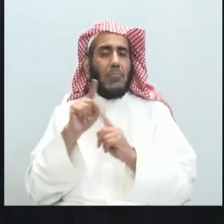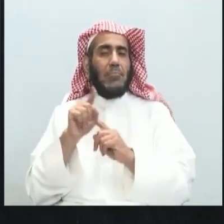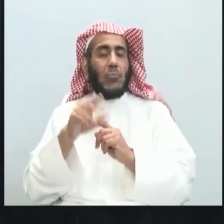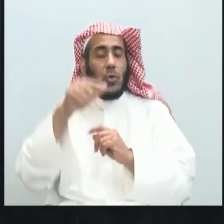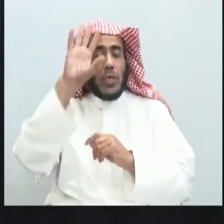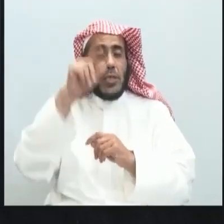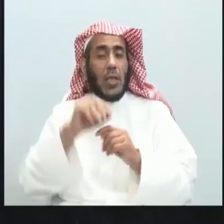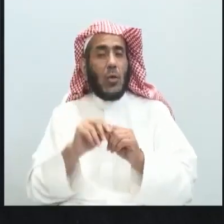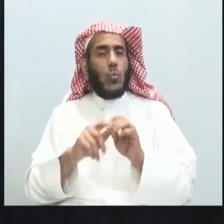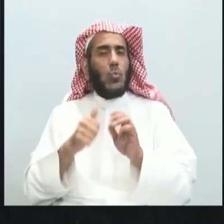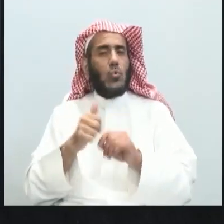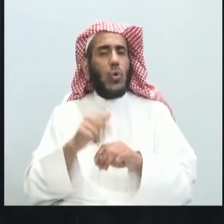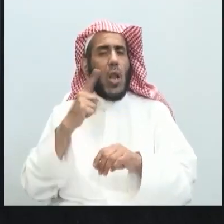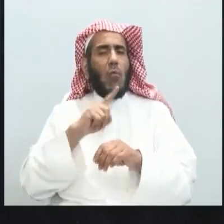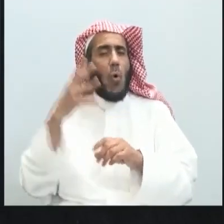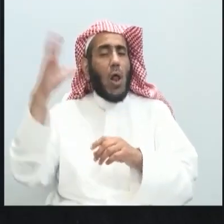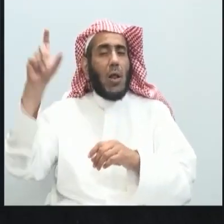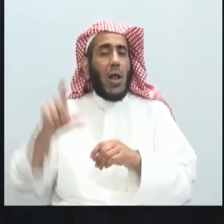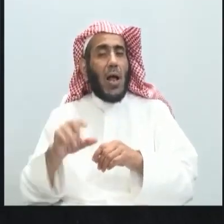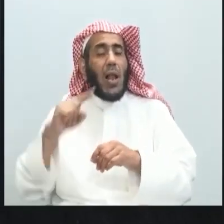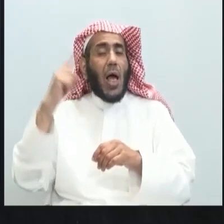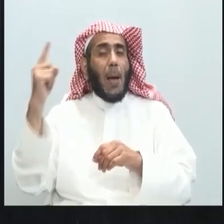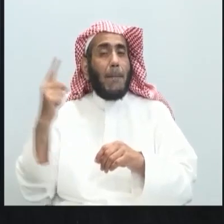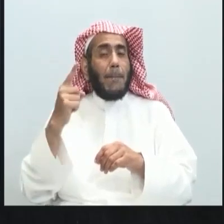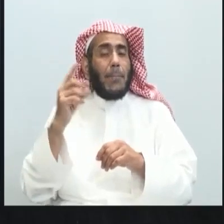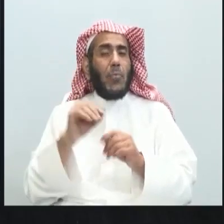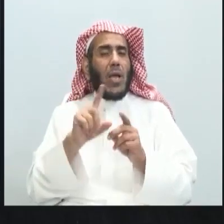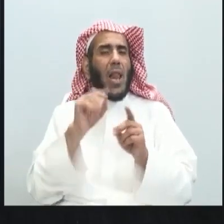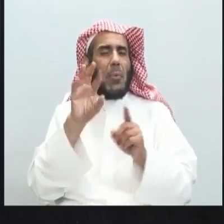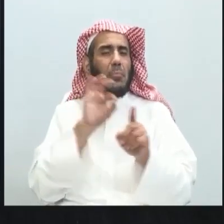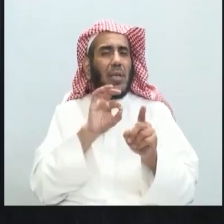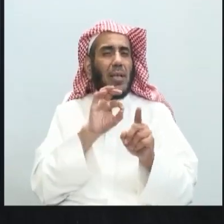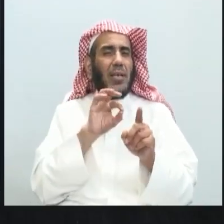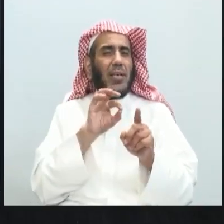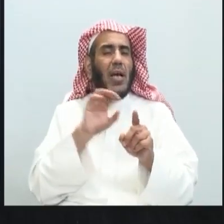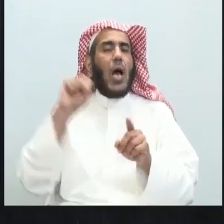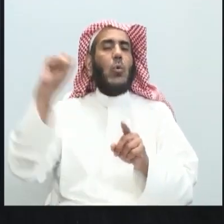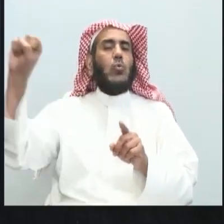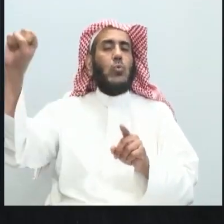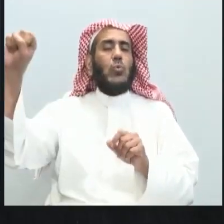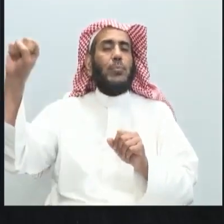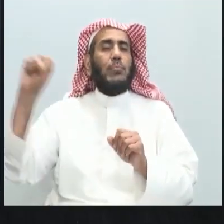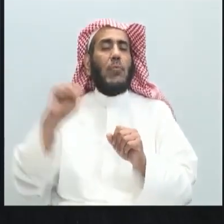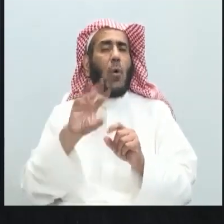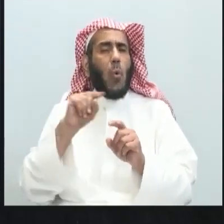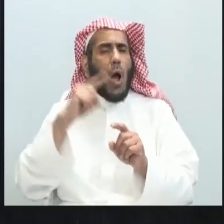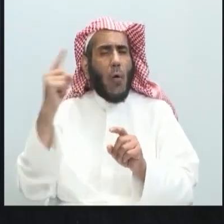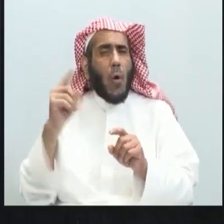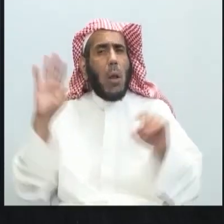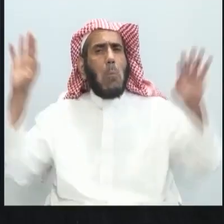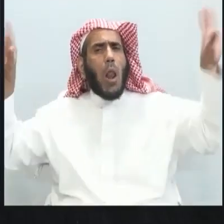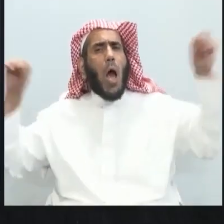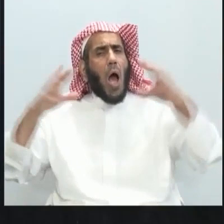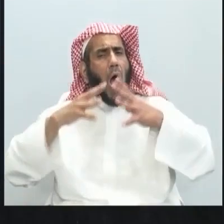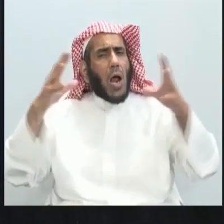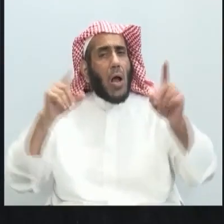عند الاصوليين العام المراد به الخصوص فهو ذكر الملائكه